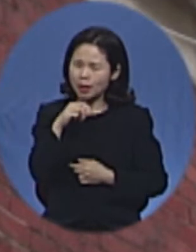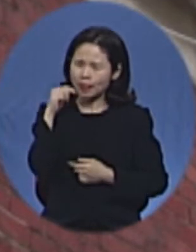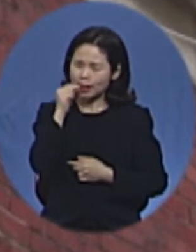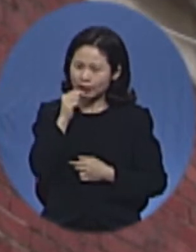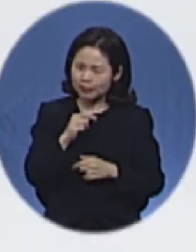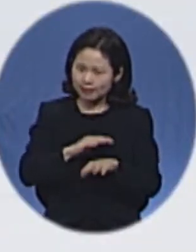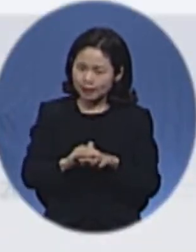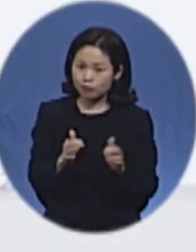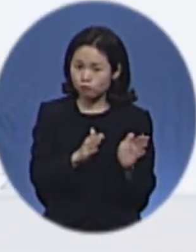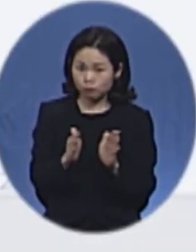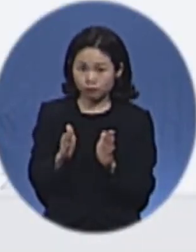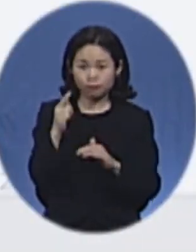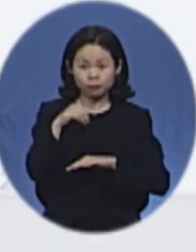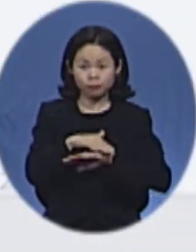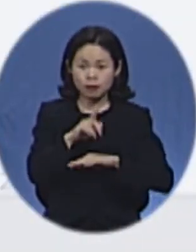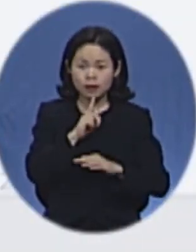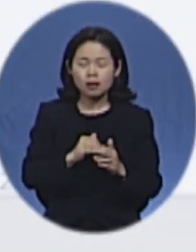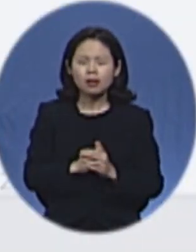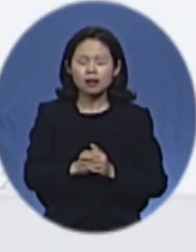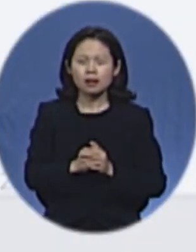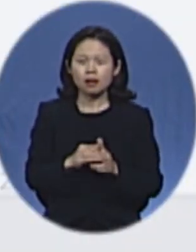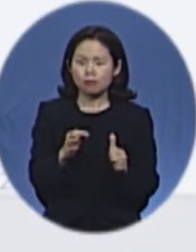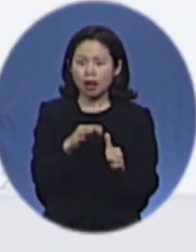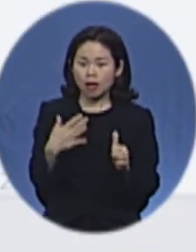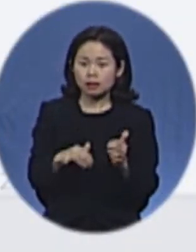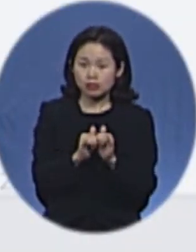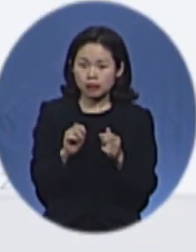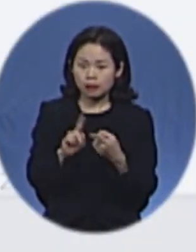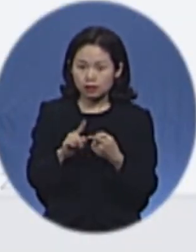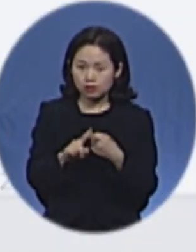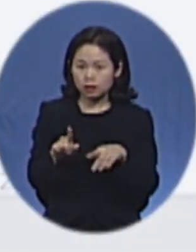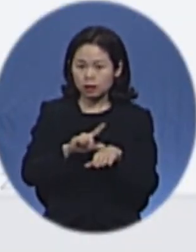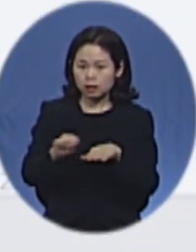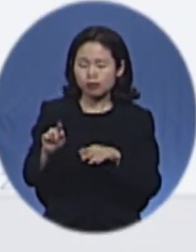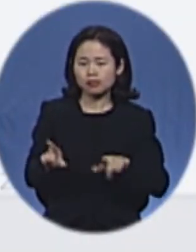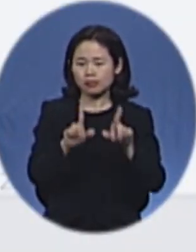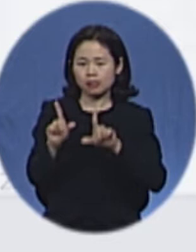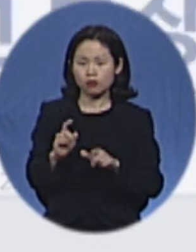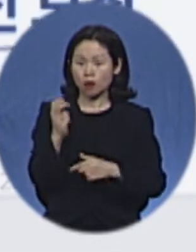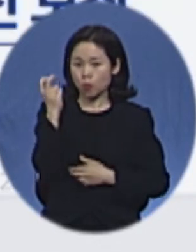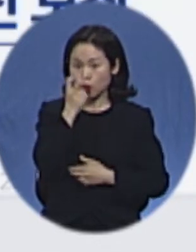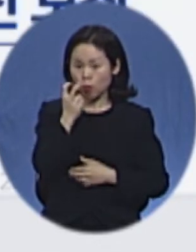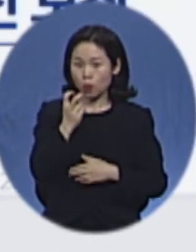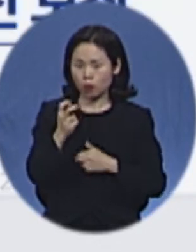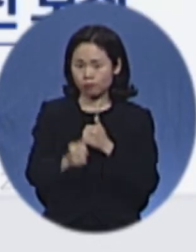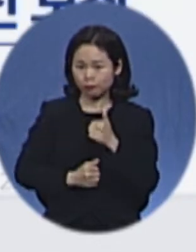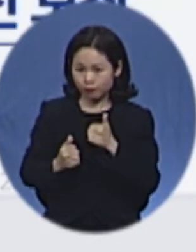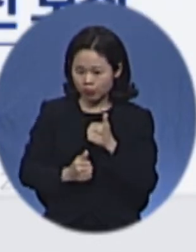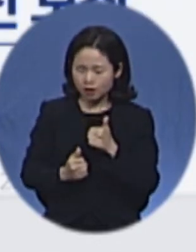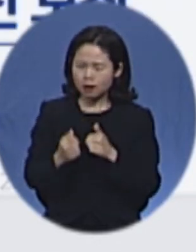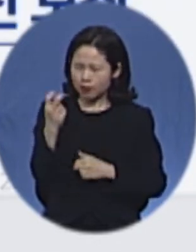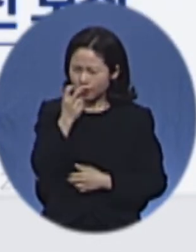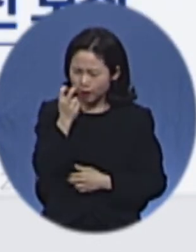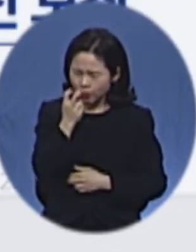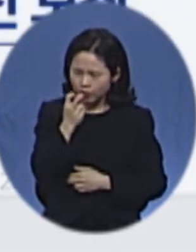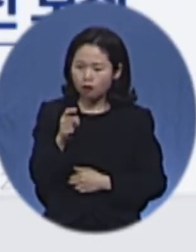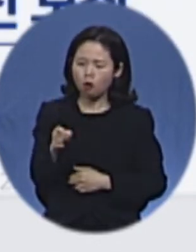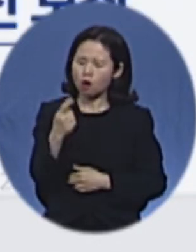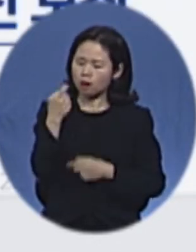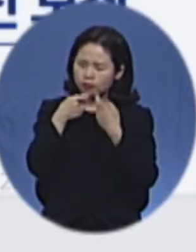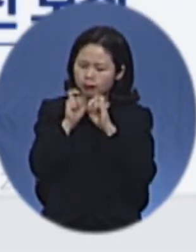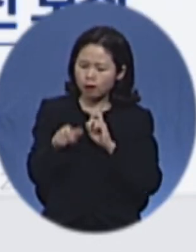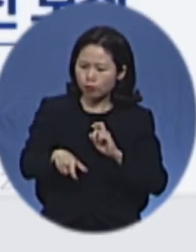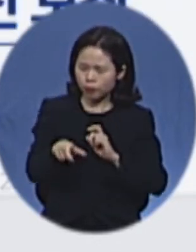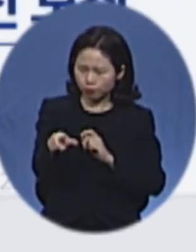했습니다. 가령 비수급자에 대해서 지방생활보장위원회의 심의를 통해 개별적으로 지원을 받을 수